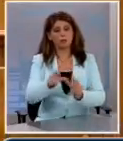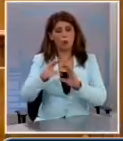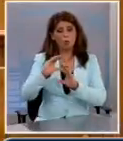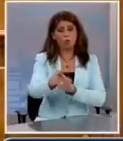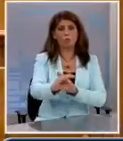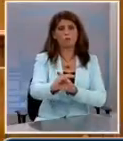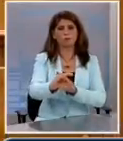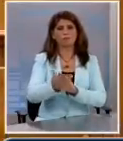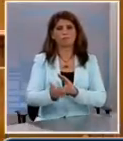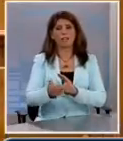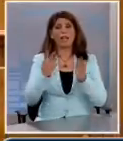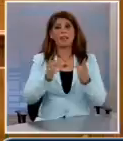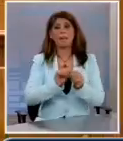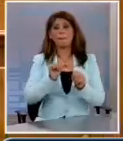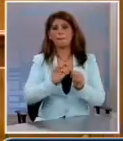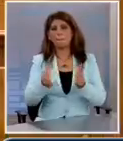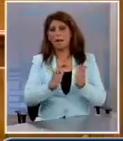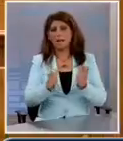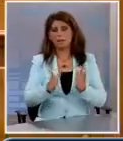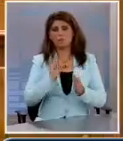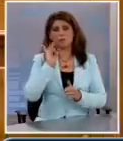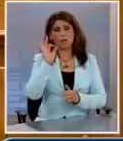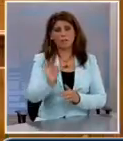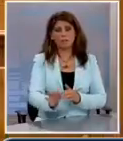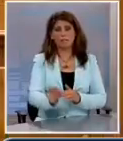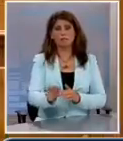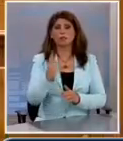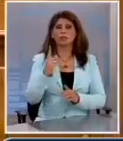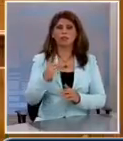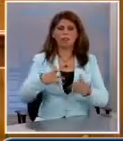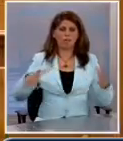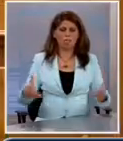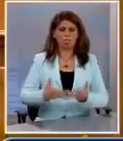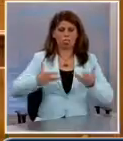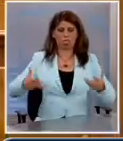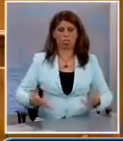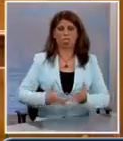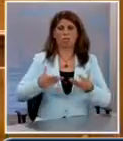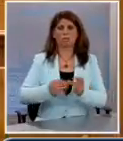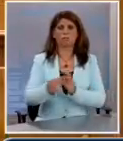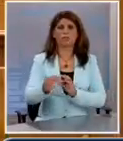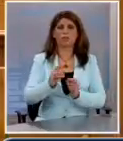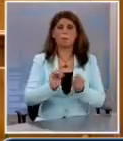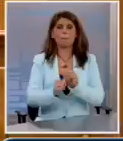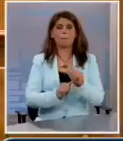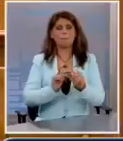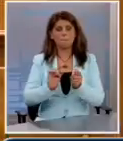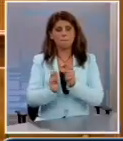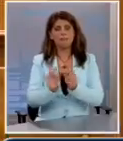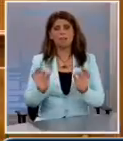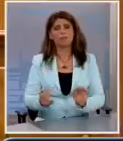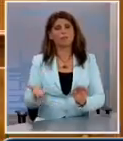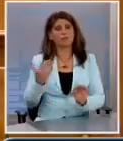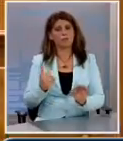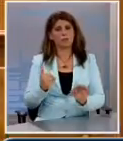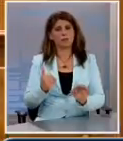πήρε 9 μήνες περίπου για να καταλήξετε σε έναν αχταρμά μέτρων που μόνο μεταρρύθμισης δεν θυμιστούν. Και